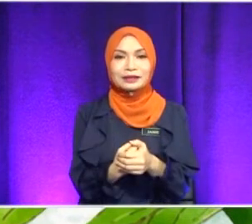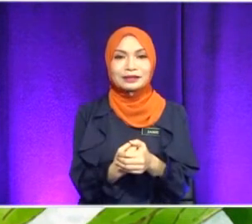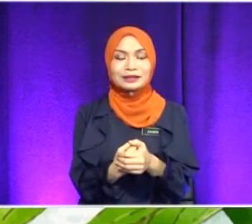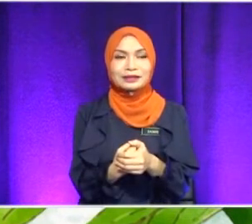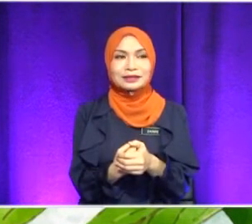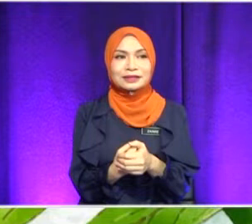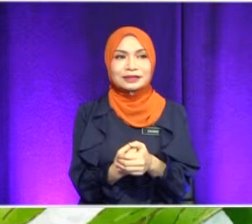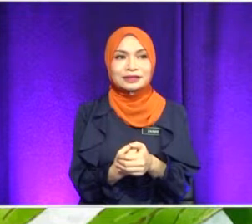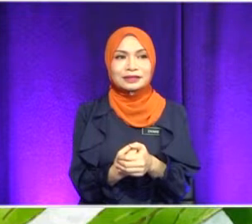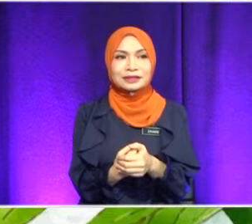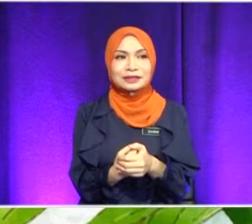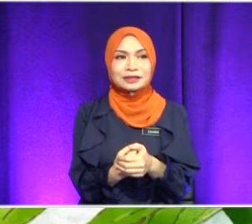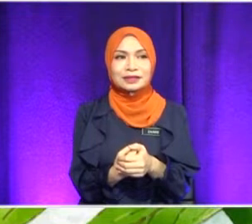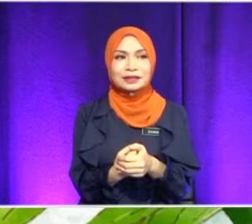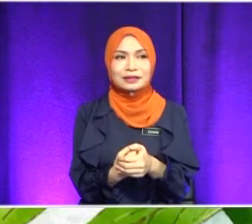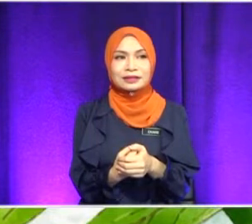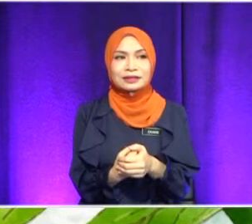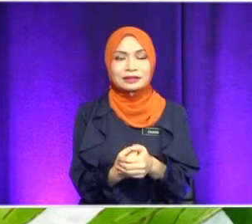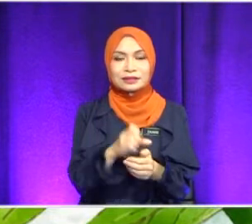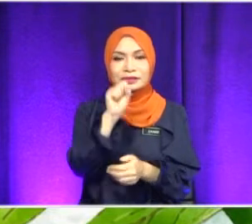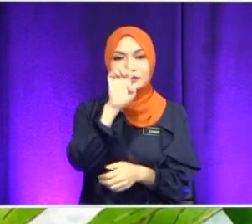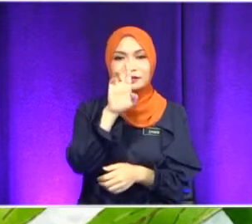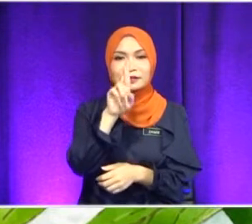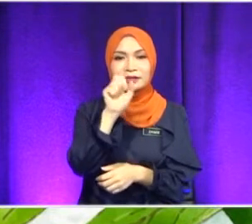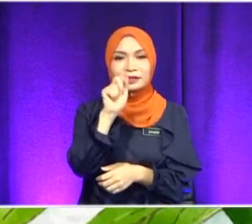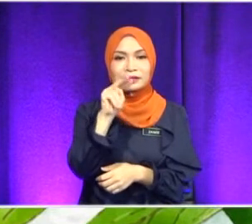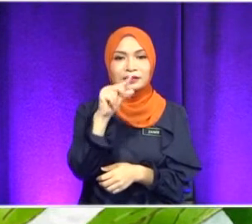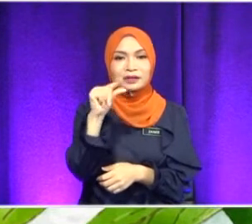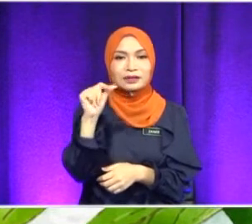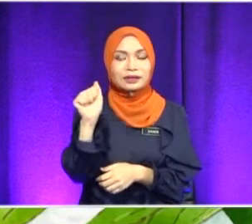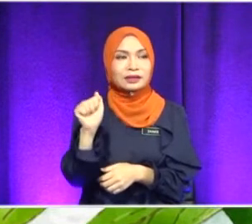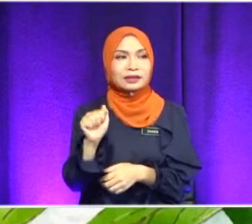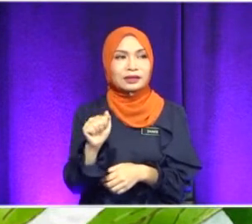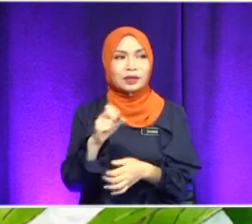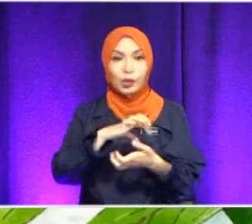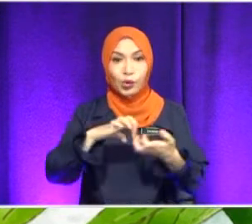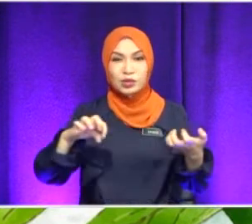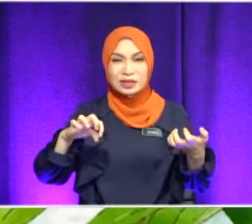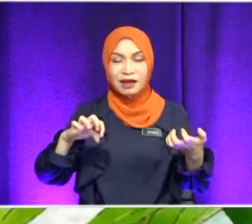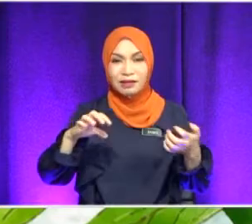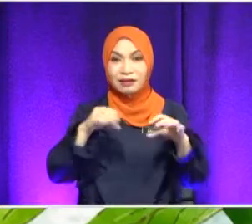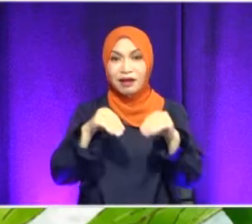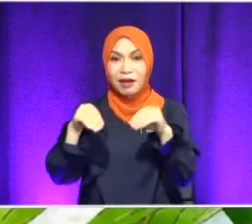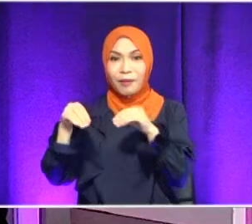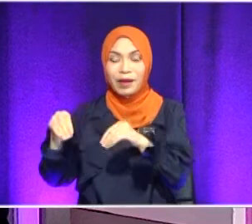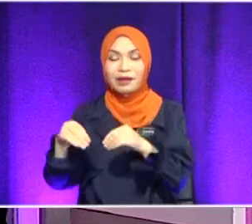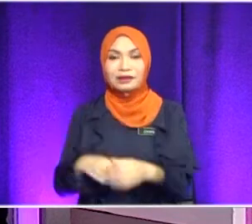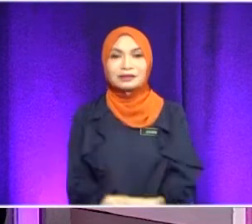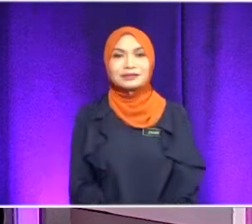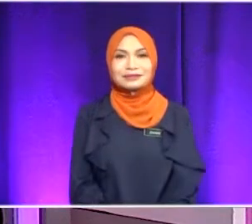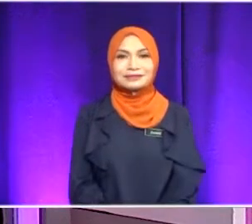kita tanam kacang saja serangga pulsa banyak sedang kacang tuh jadi selalu pulsanya kan membiak dengan banyak segini kita